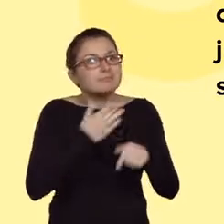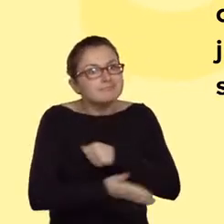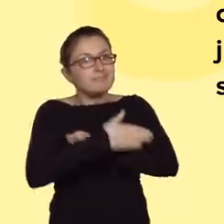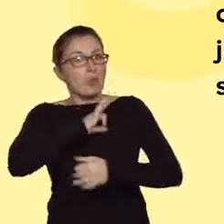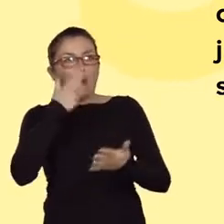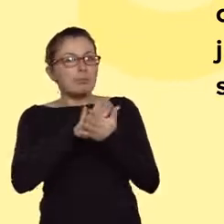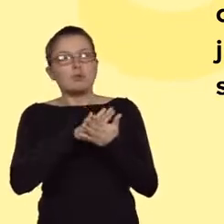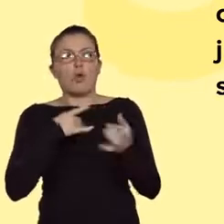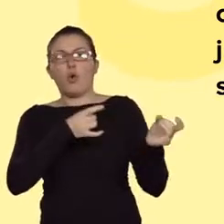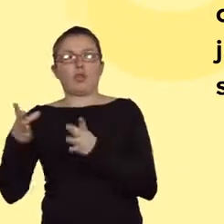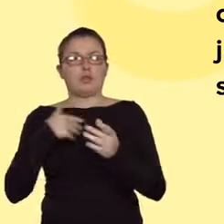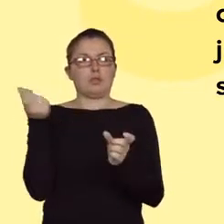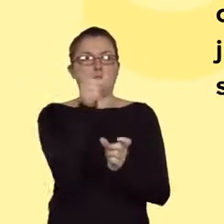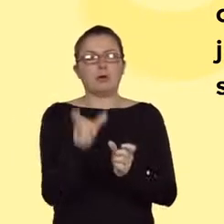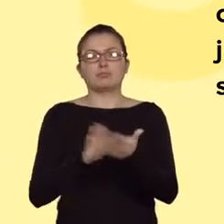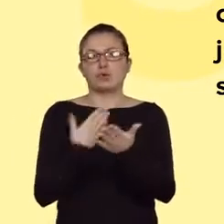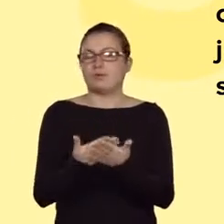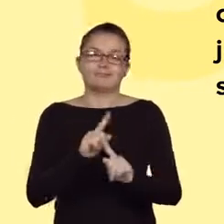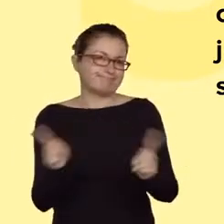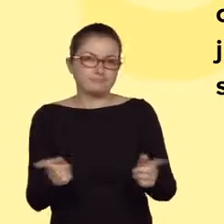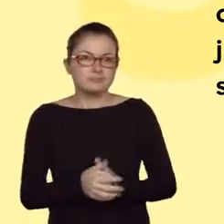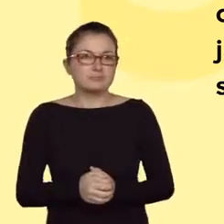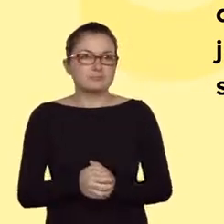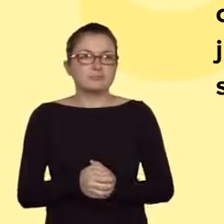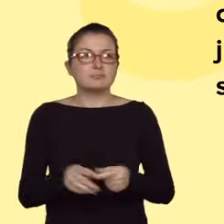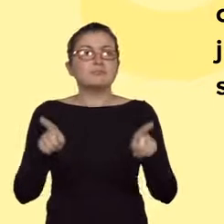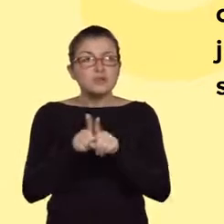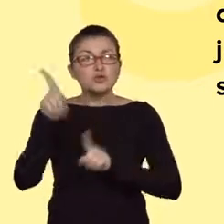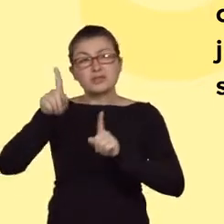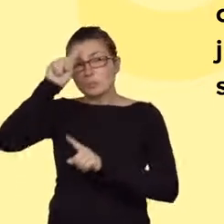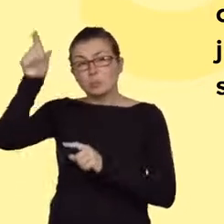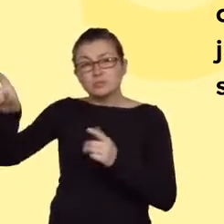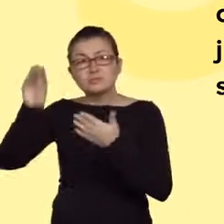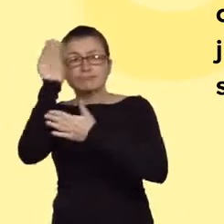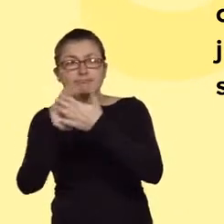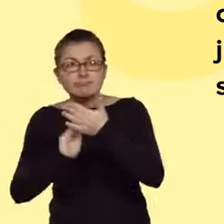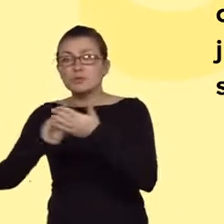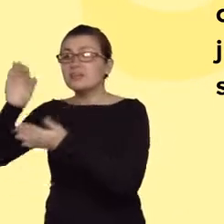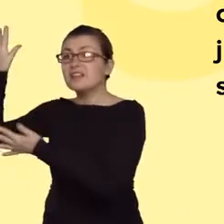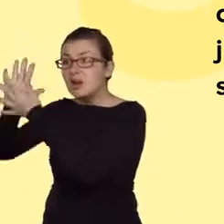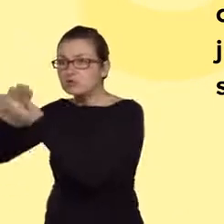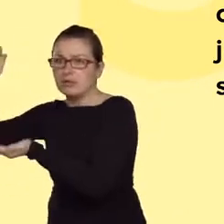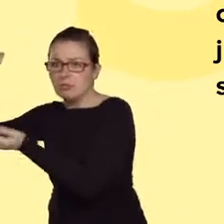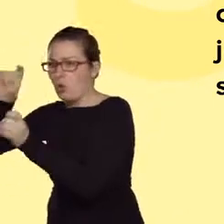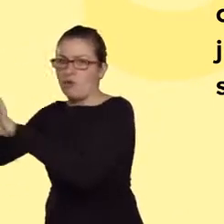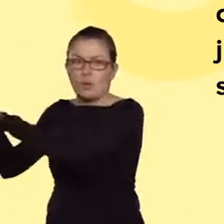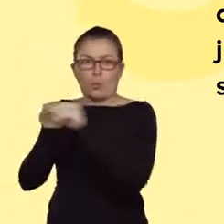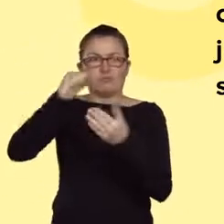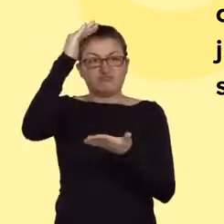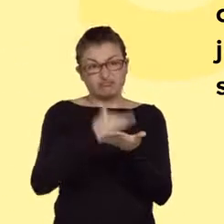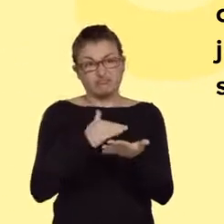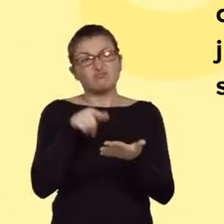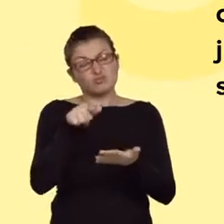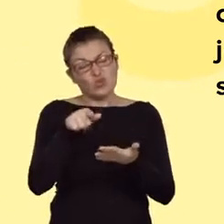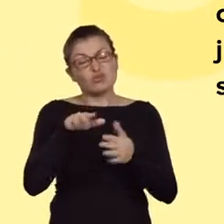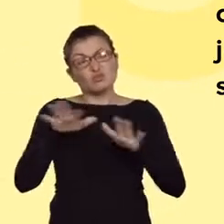a nawet streszczenia fragmentów fabuły danego utworu. Pokazują to przykłady z prac maturalnych. Czasem też w